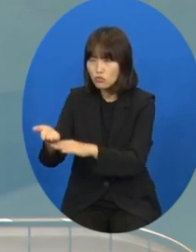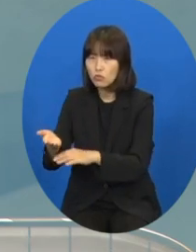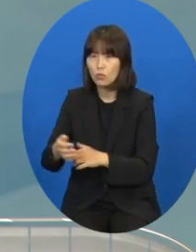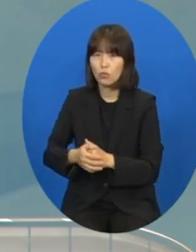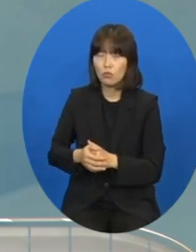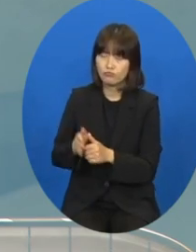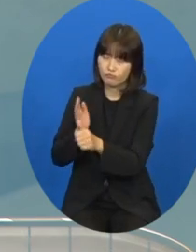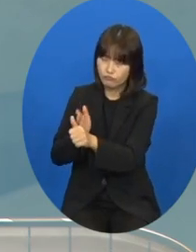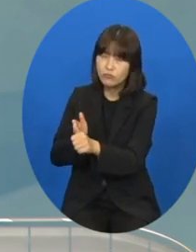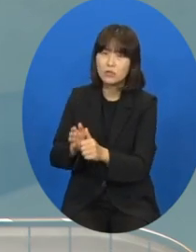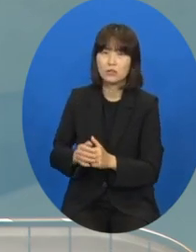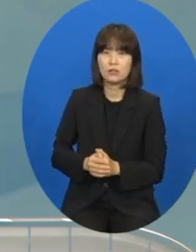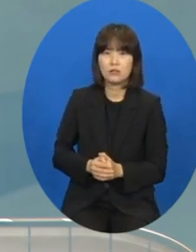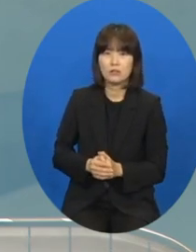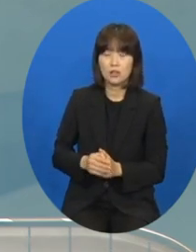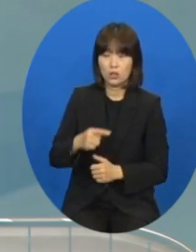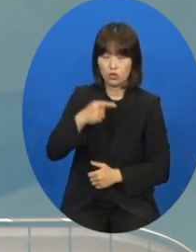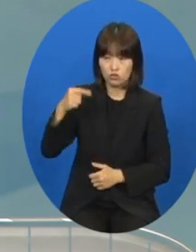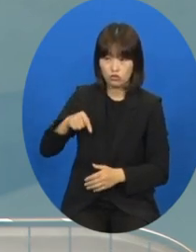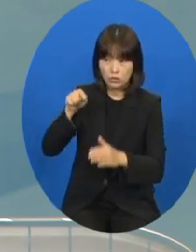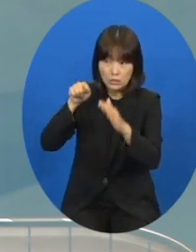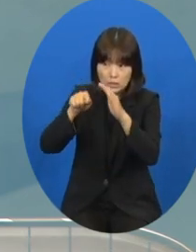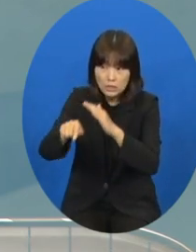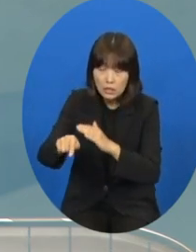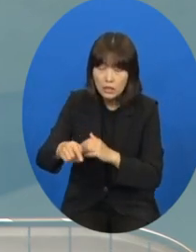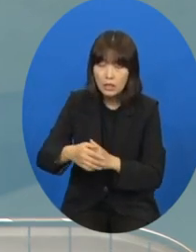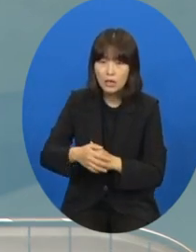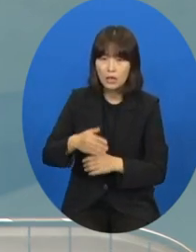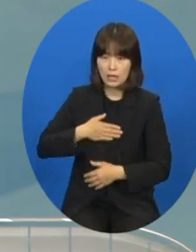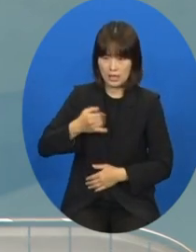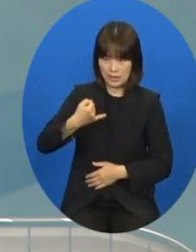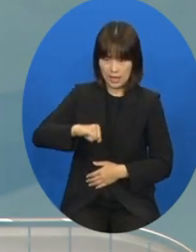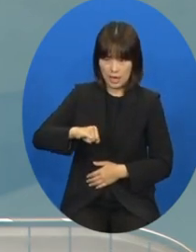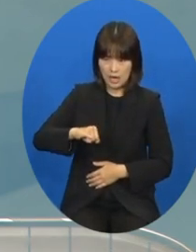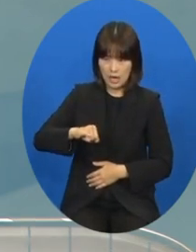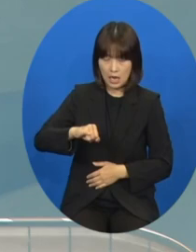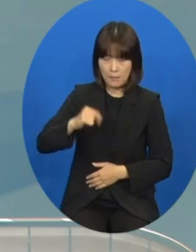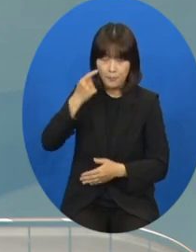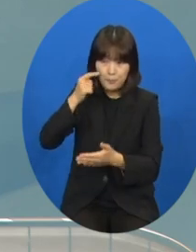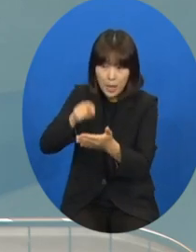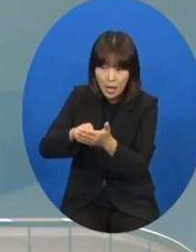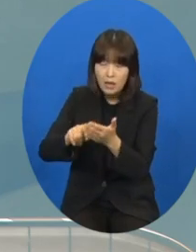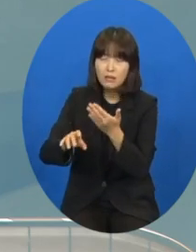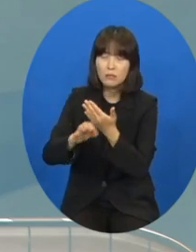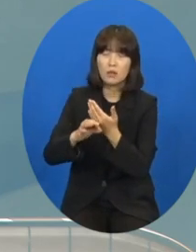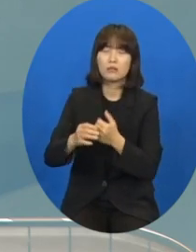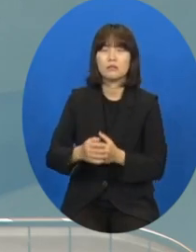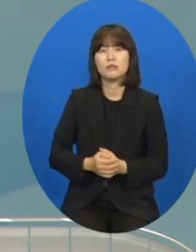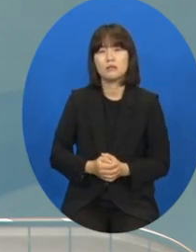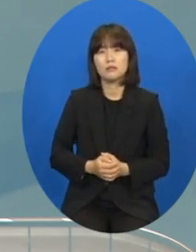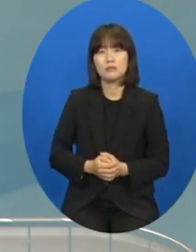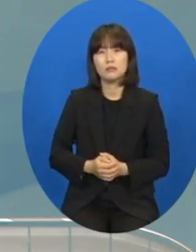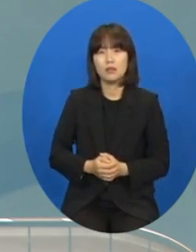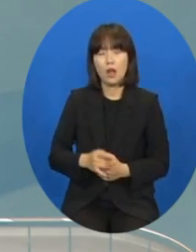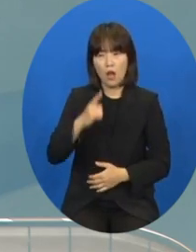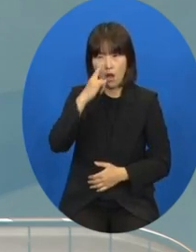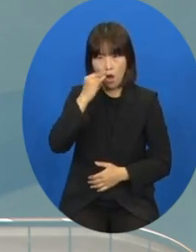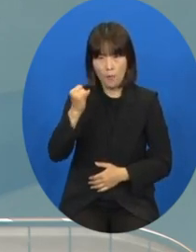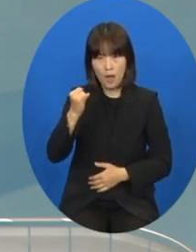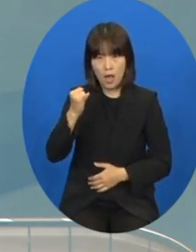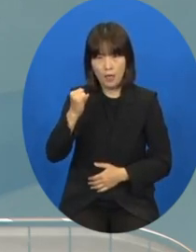했어요. 중국에 가서 혹시 내 딸을 찾으면 그러면 엄마에게